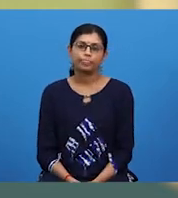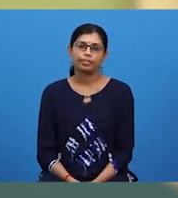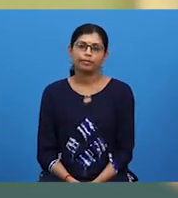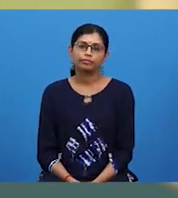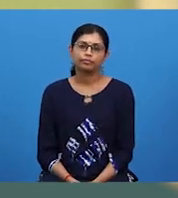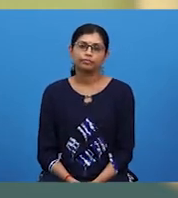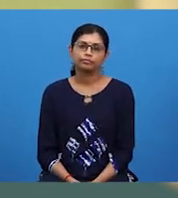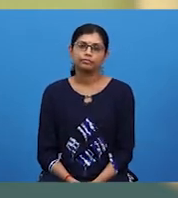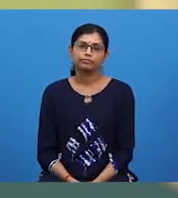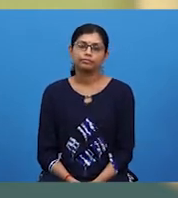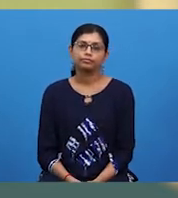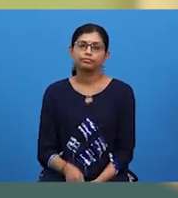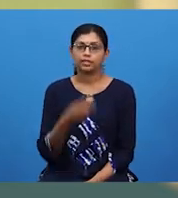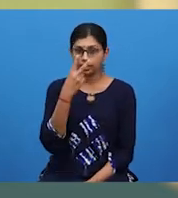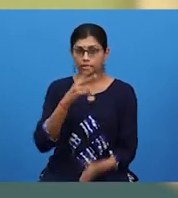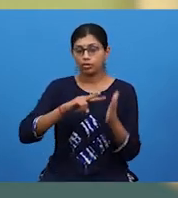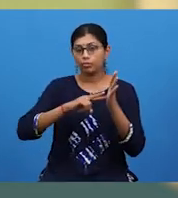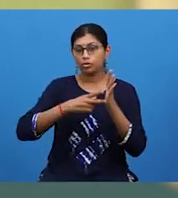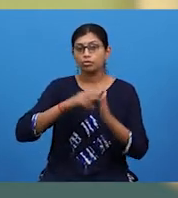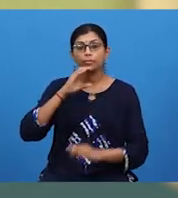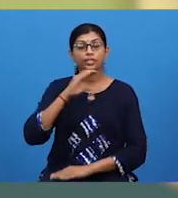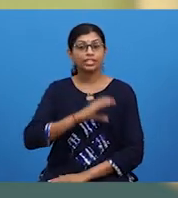Mari kita lihat definisi untuk pencernaan.